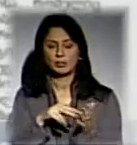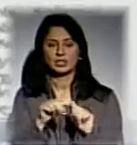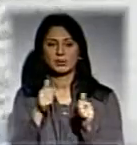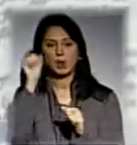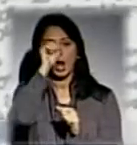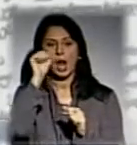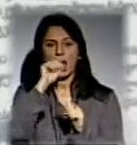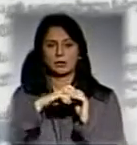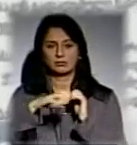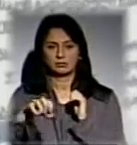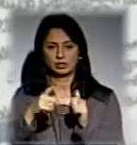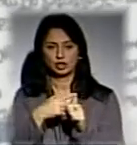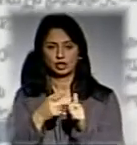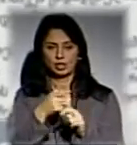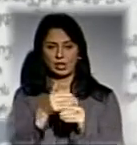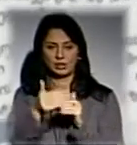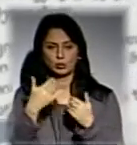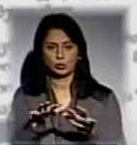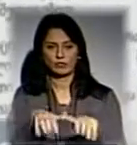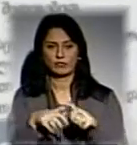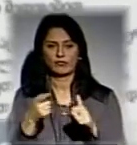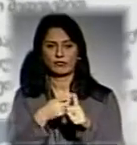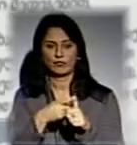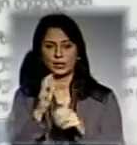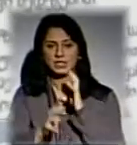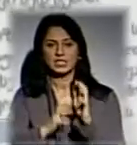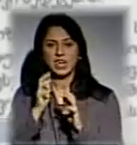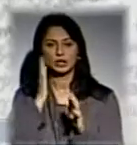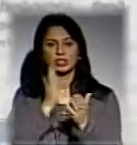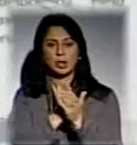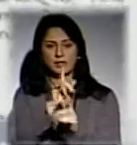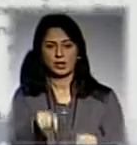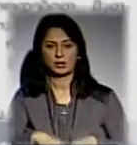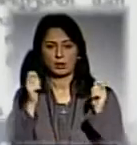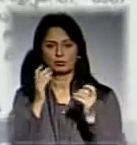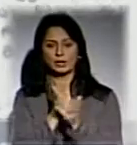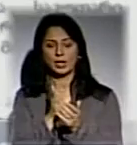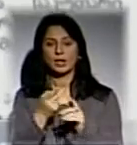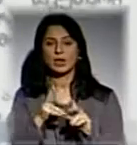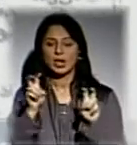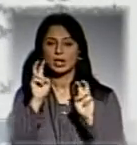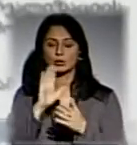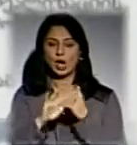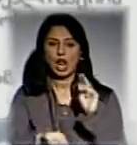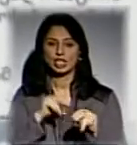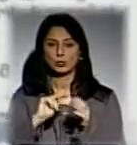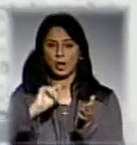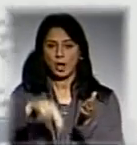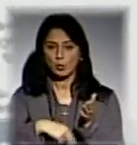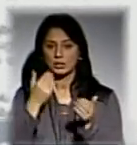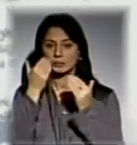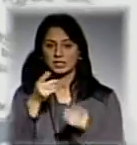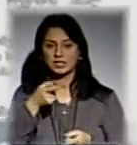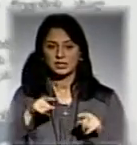როგორც აფხაზეთის ანექსიისკენ გადადგმული ნაბიჯი შესაბამისი საერთაშორისო სამართლებრივი შედეგებით. ეგრეთ წოდებული ხელშეკრულების ხელმოწერა და